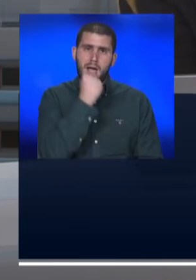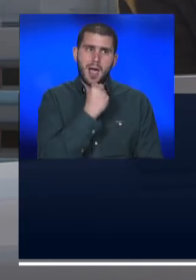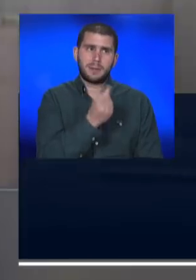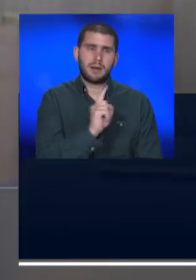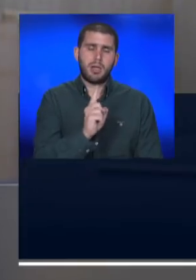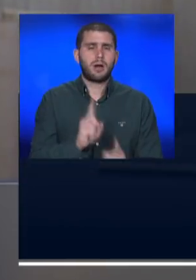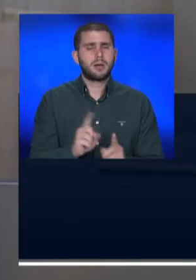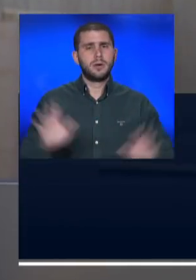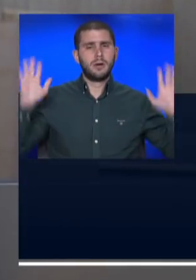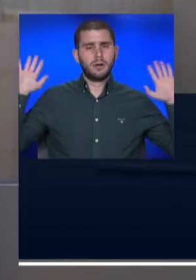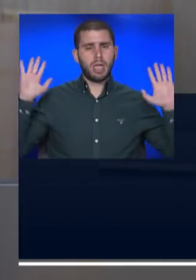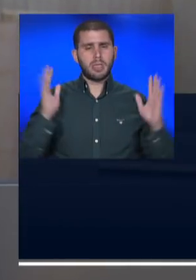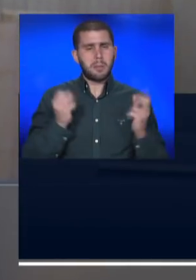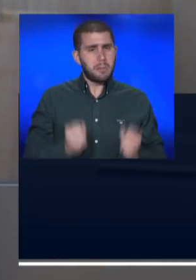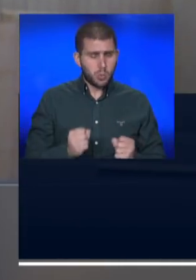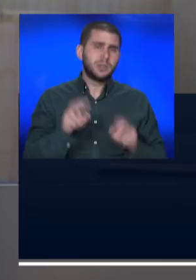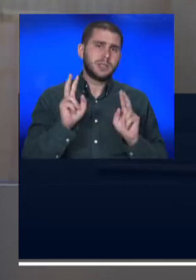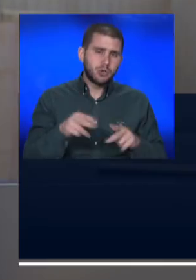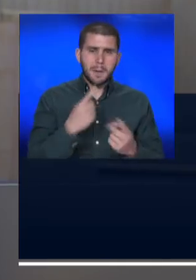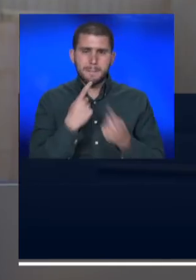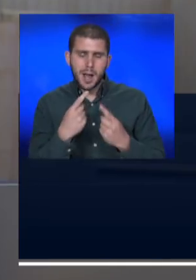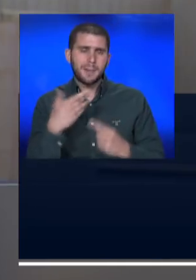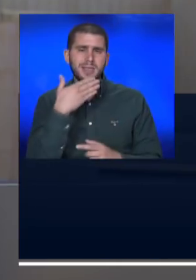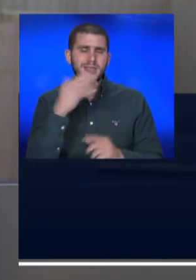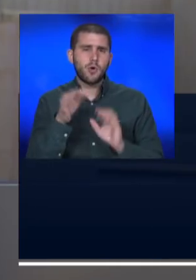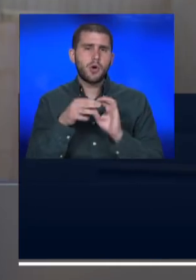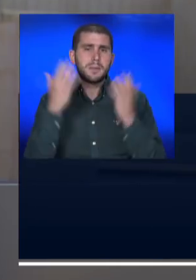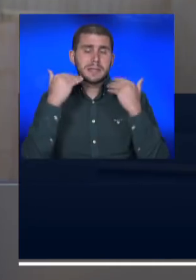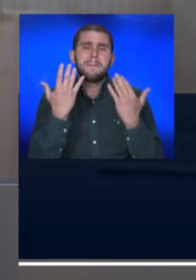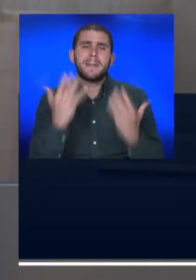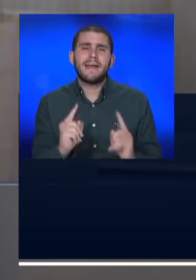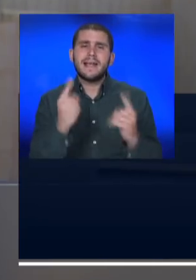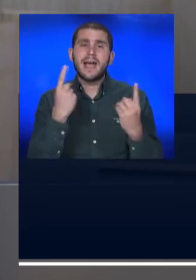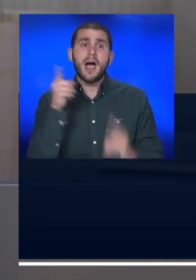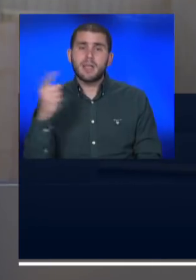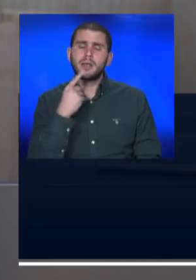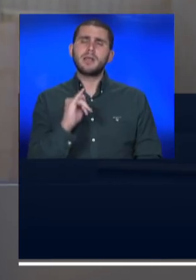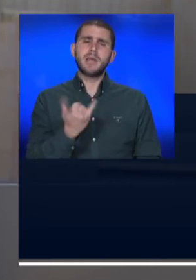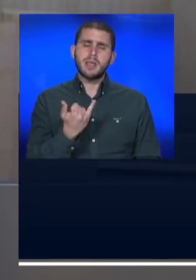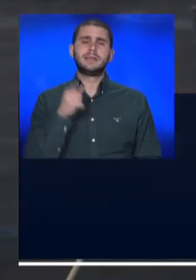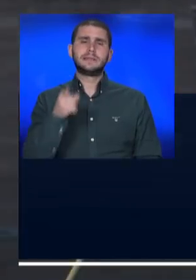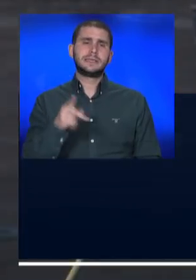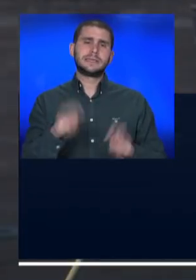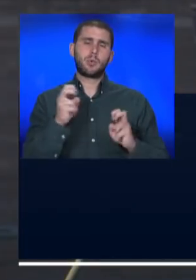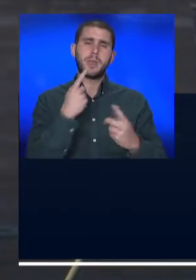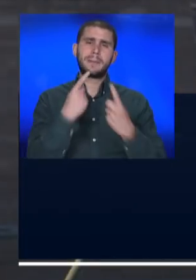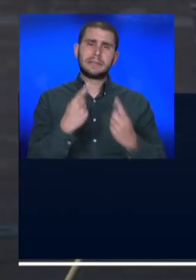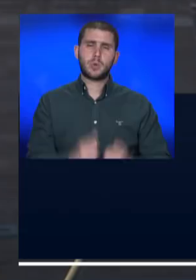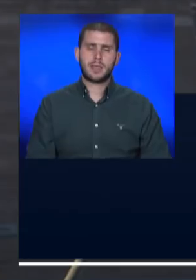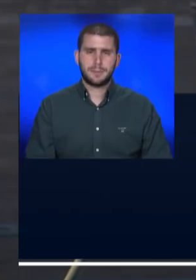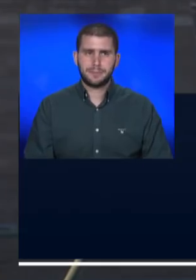בשלב מסוים, יש מגעים בתיווך מצרי. מתי יגיע הרגע שבו אתה תגיד, כן, זה הזמן למסע ומתן? אני לא מכיר כרגע